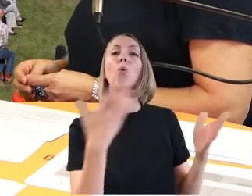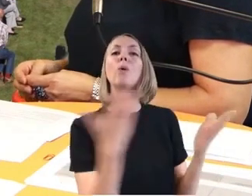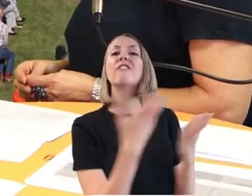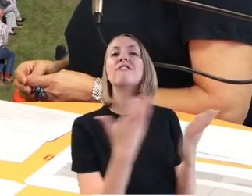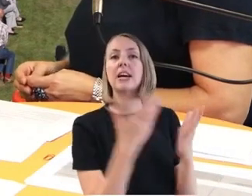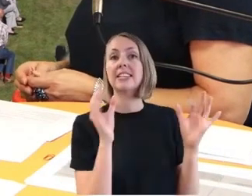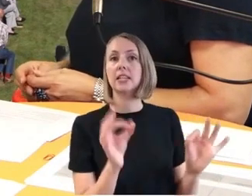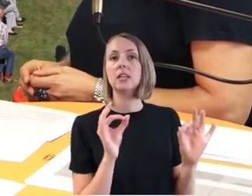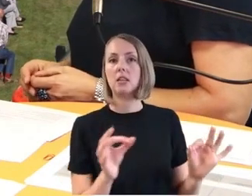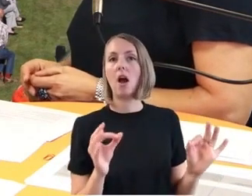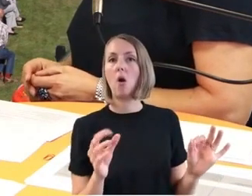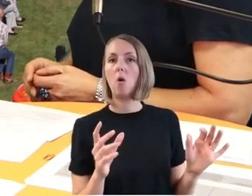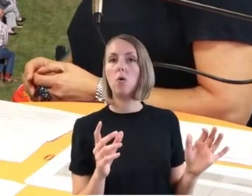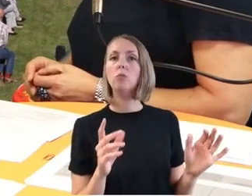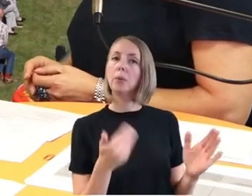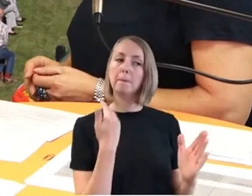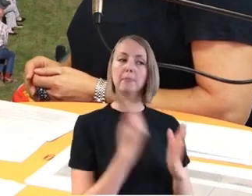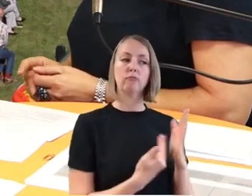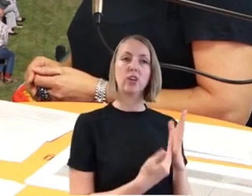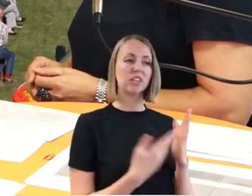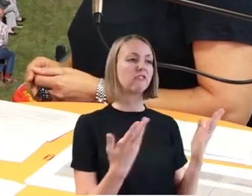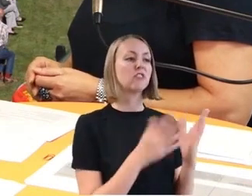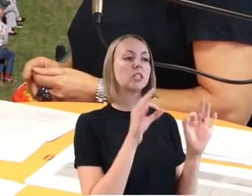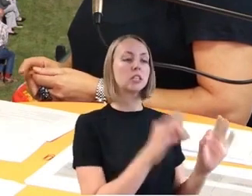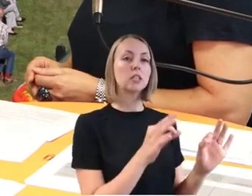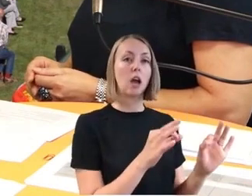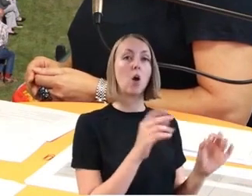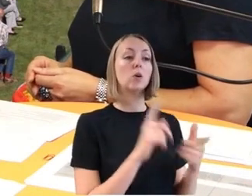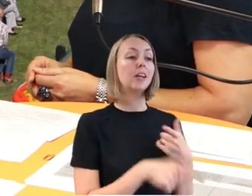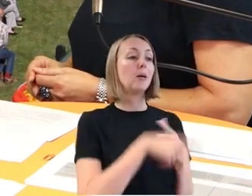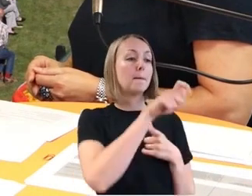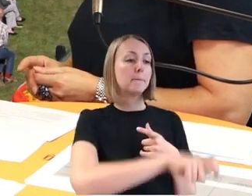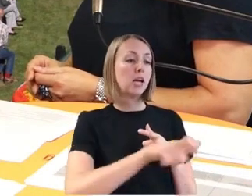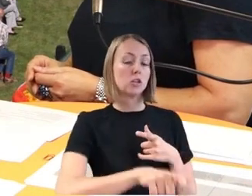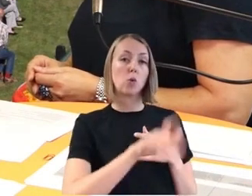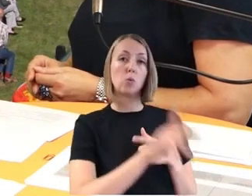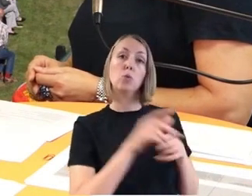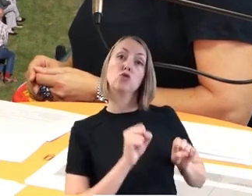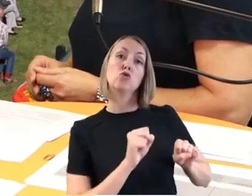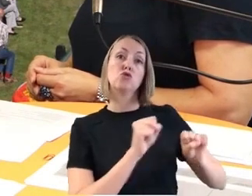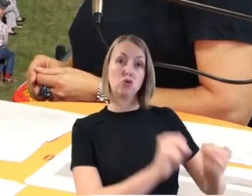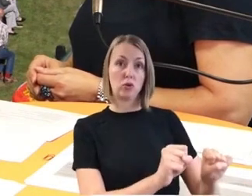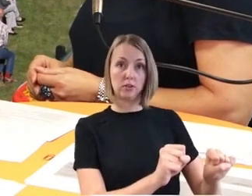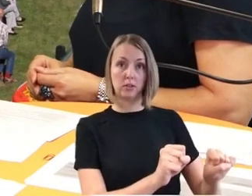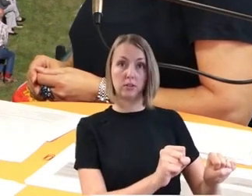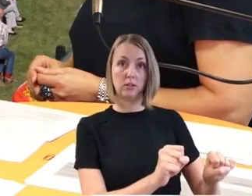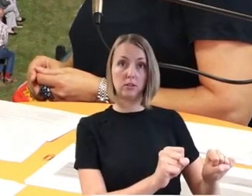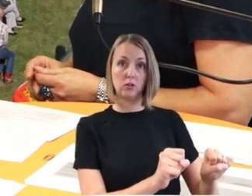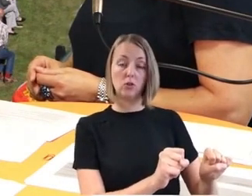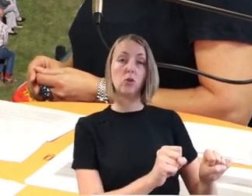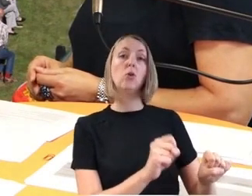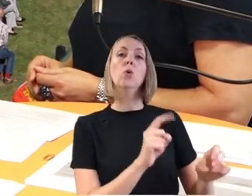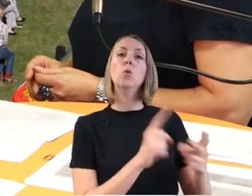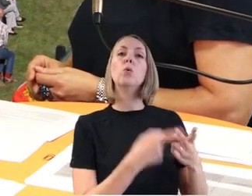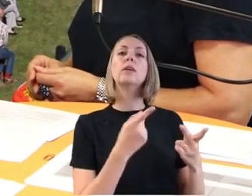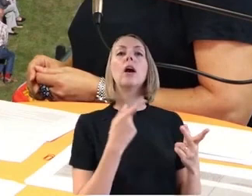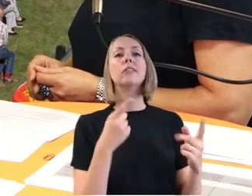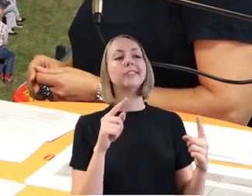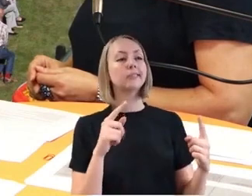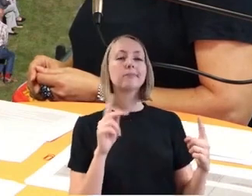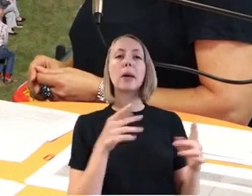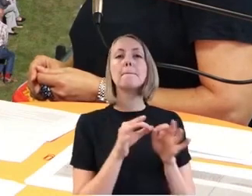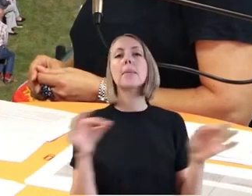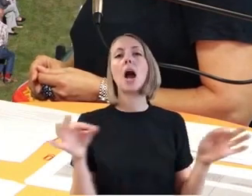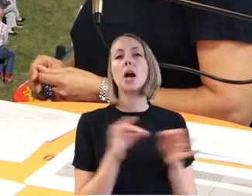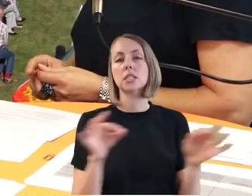heißt diese nachweis fähigkeit um dann die personen in der gefahrensituation zu schützen und auch gegenmaßnahmen zu ergreifen